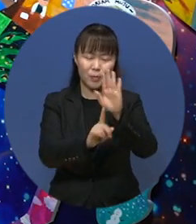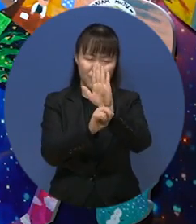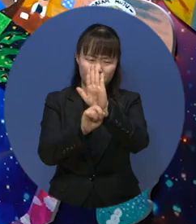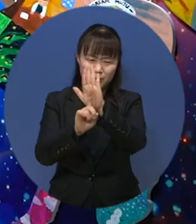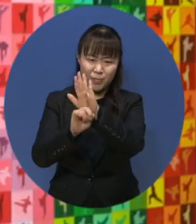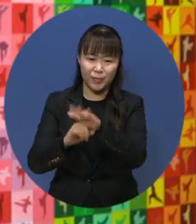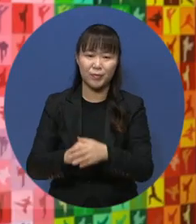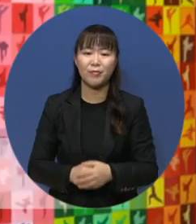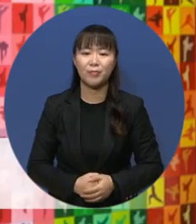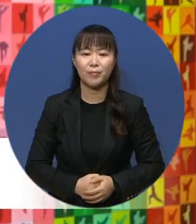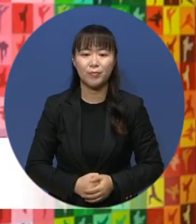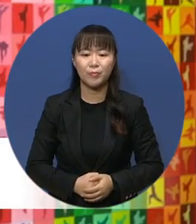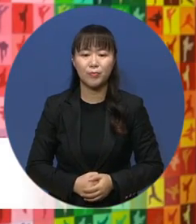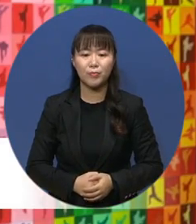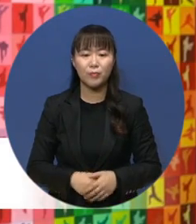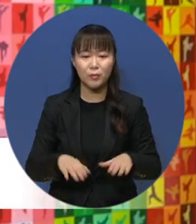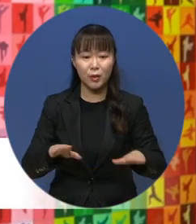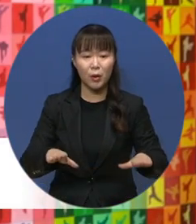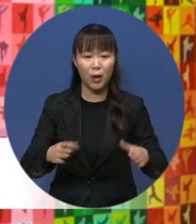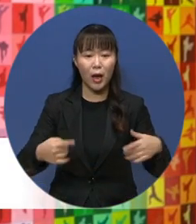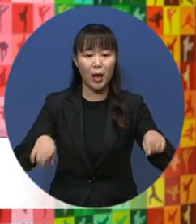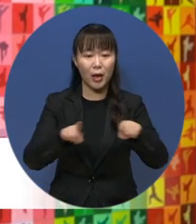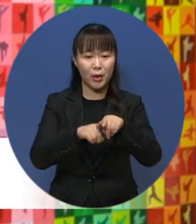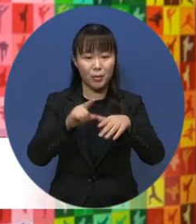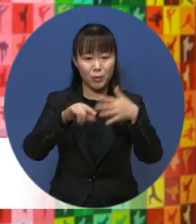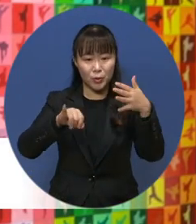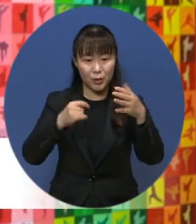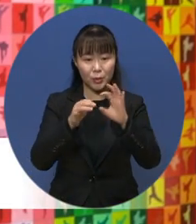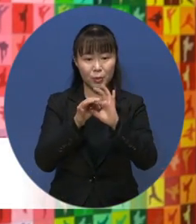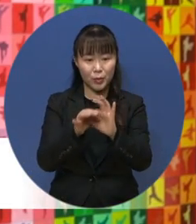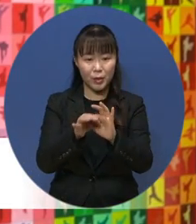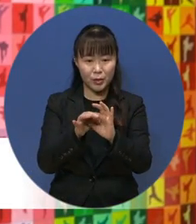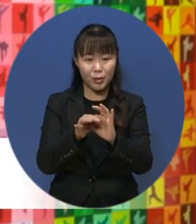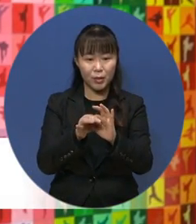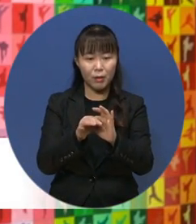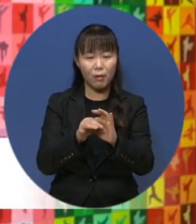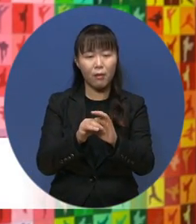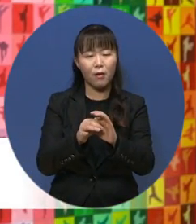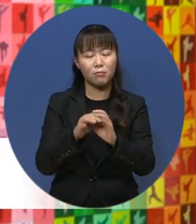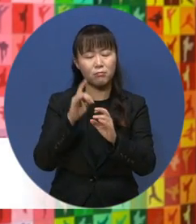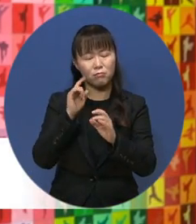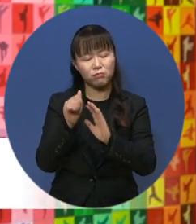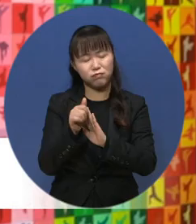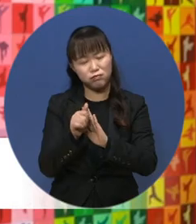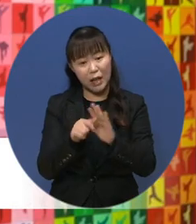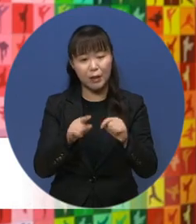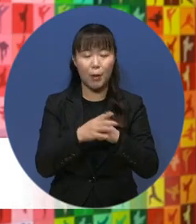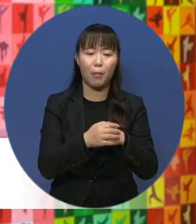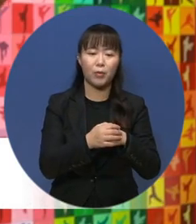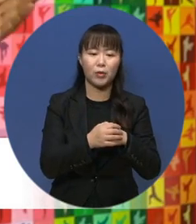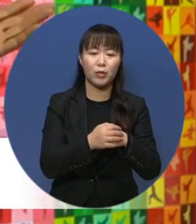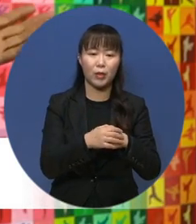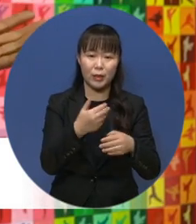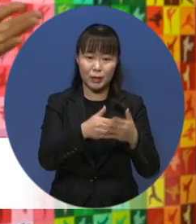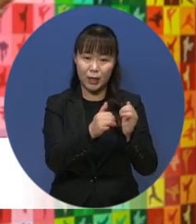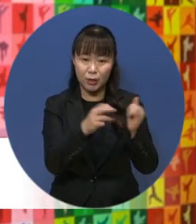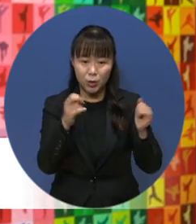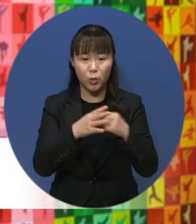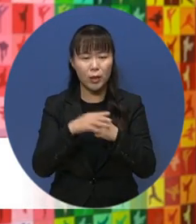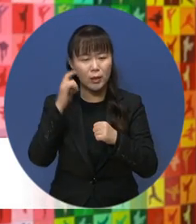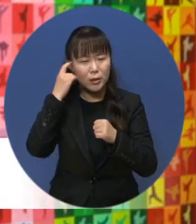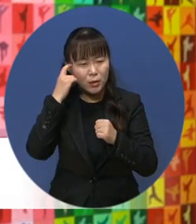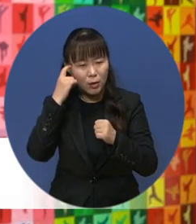합니다. 네, 이번 공공 프로젝트로 인해서 의기소침해 있는 저희 작가들도 그렇고 이런